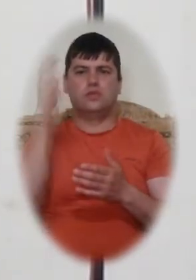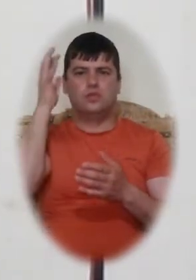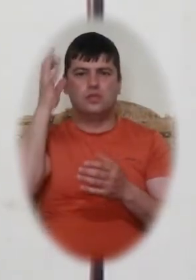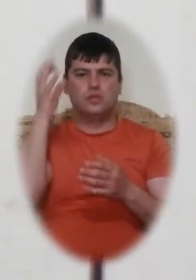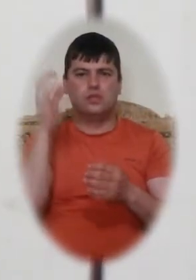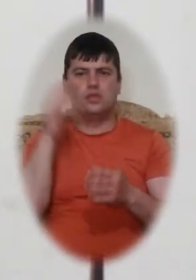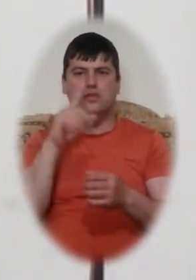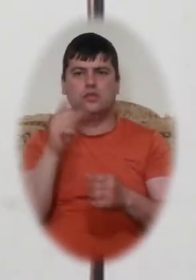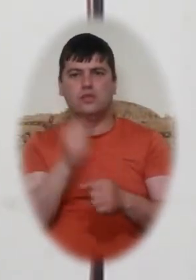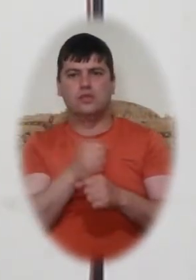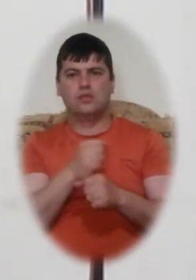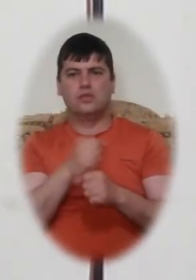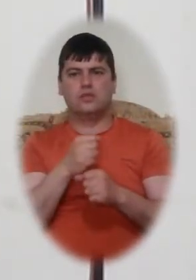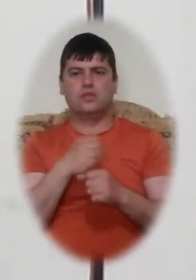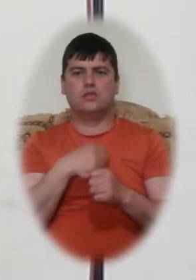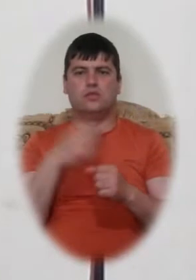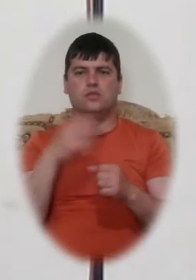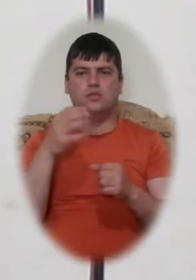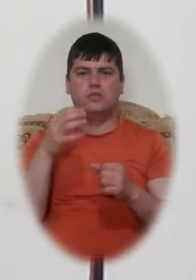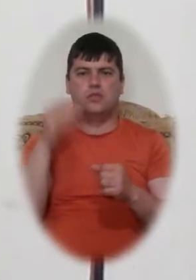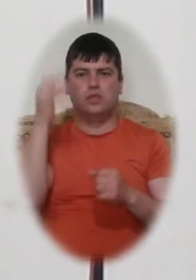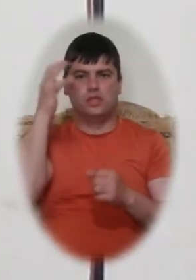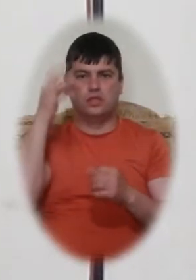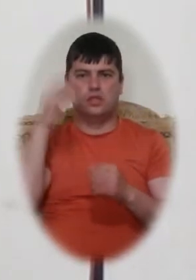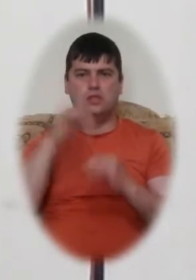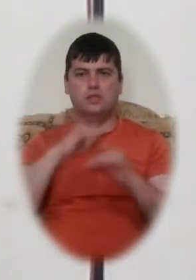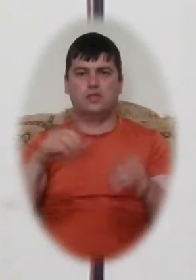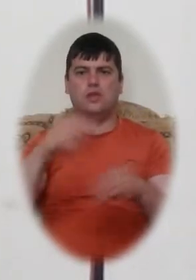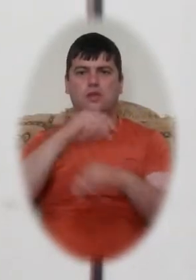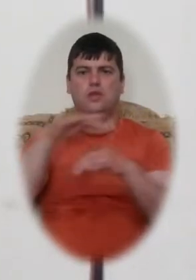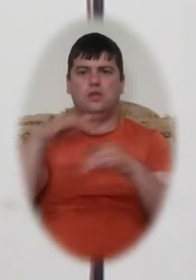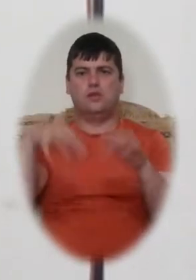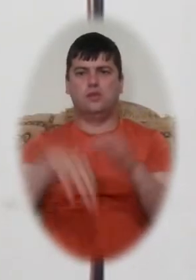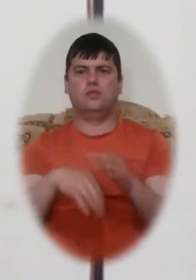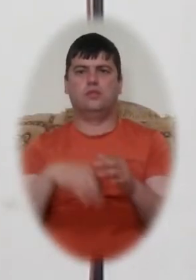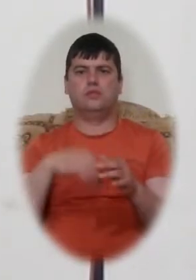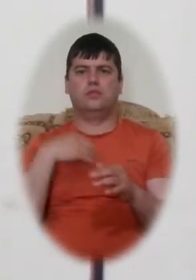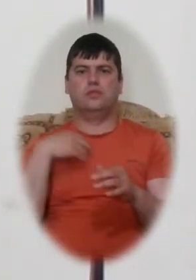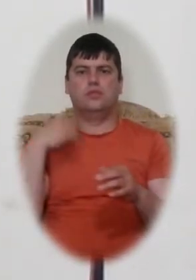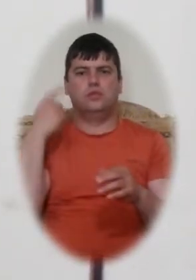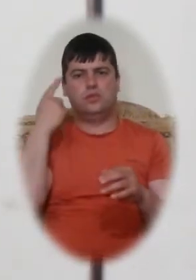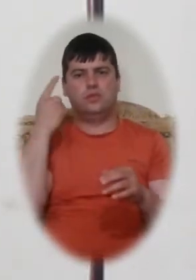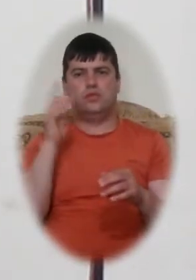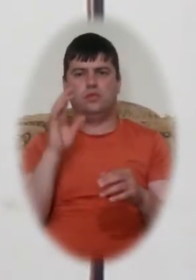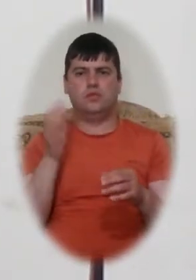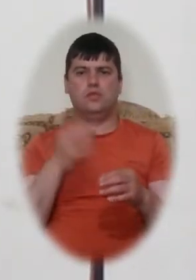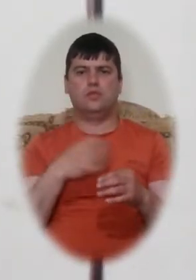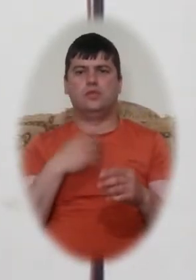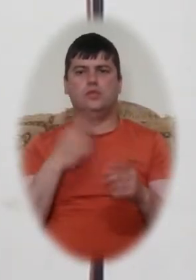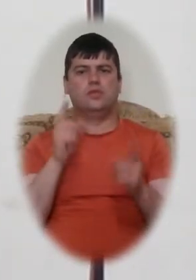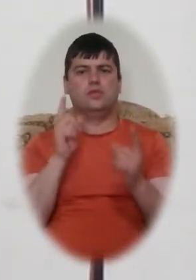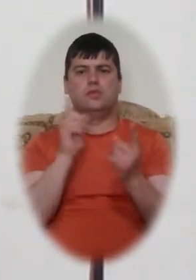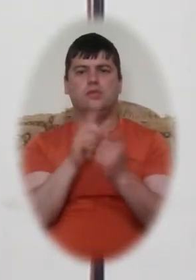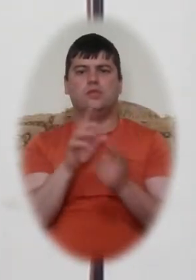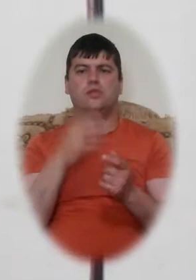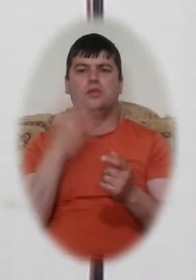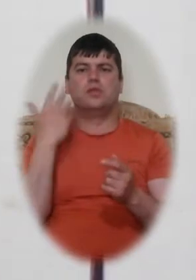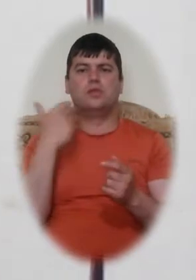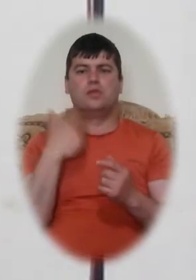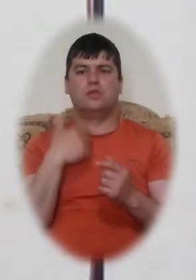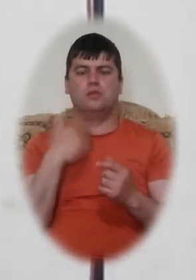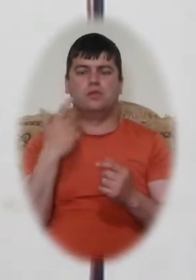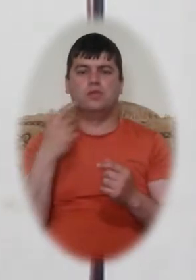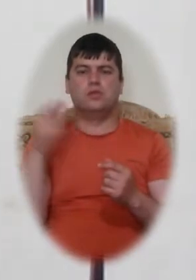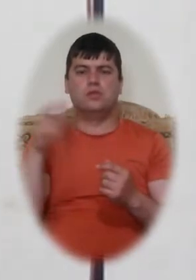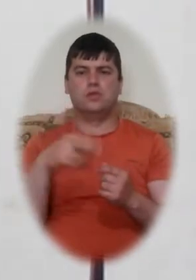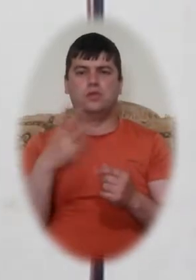ատանայական, որ անգամ իրանց բունը դրել են Հայաստանի մեջ և ոչ մեկը չի կանշկանվեմ և դրամ ասի չի հանդիմանը։ Բասևոր բան